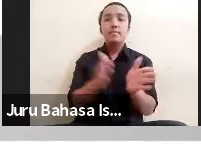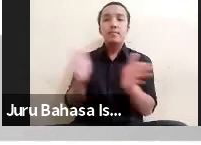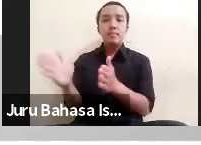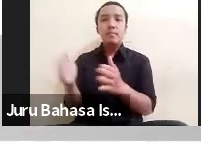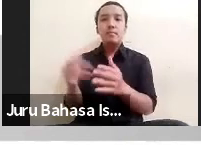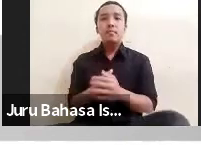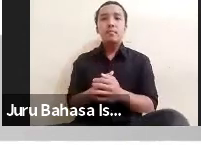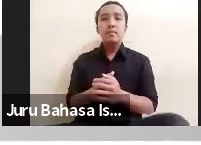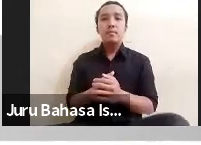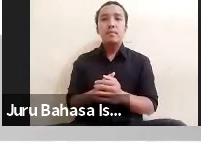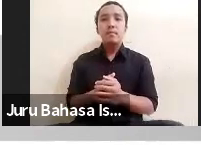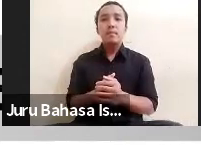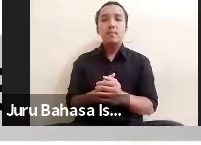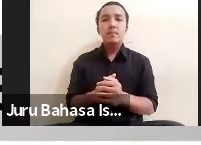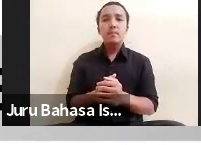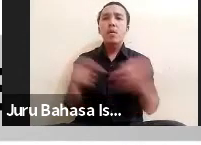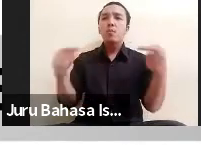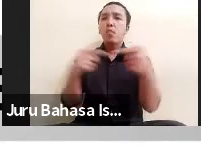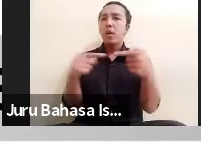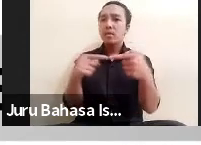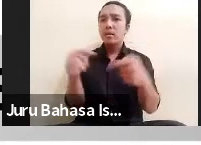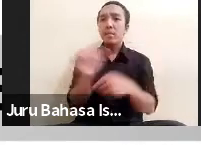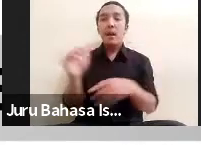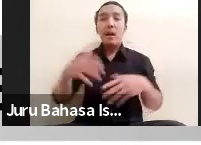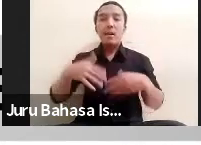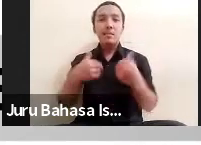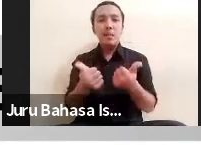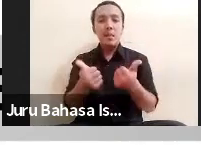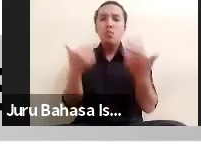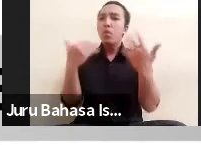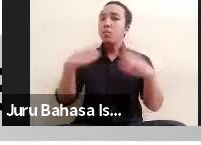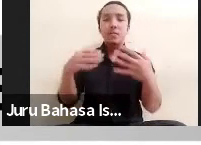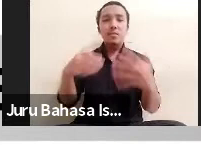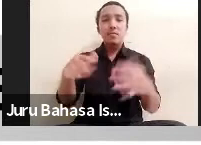hasil, jadi hasilnya ini cukup luar biasa Bapak-Ibu, jadi